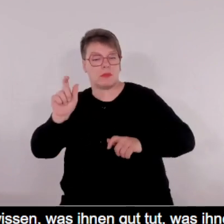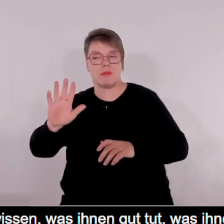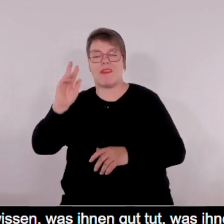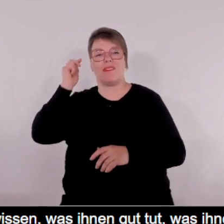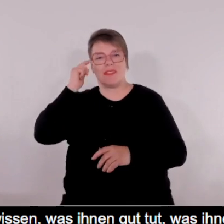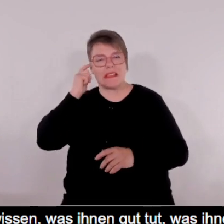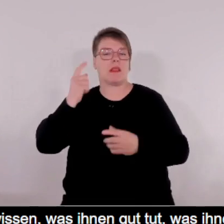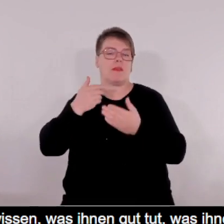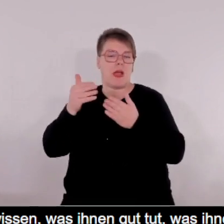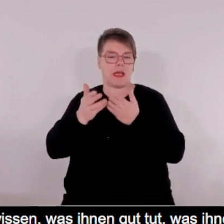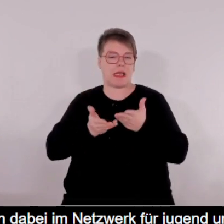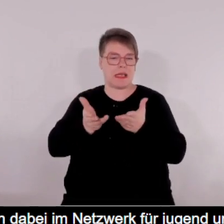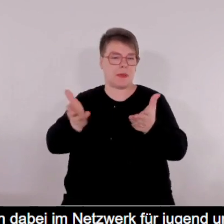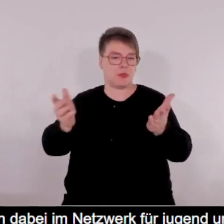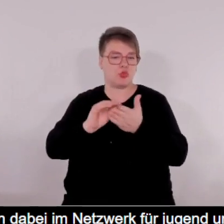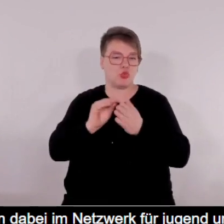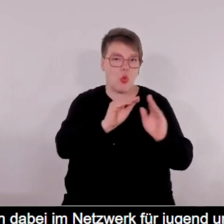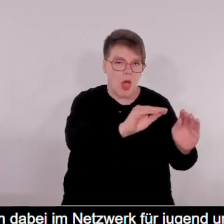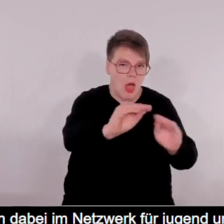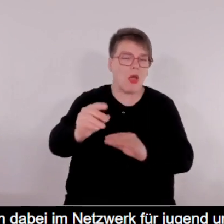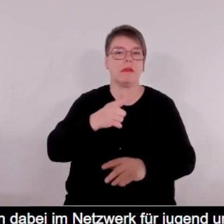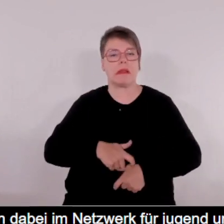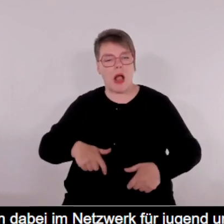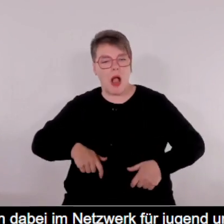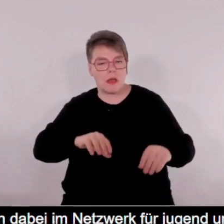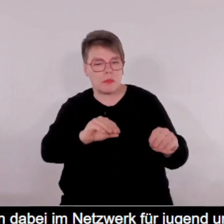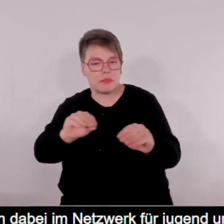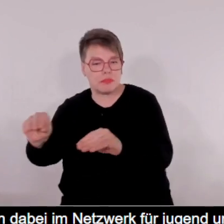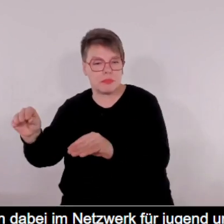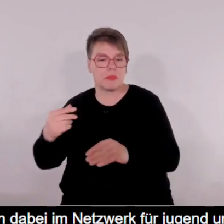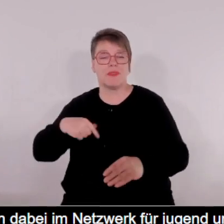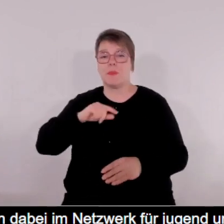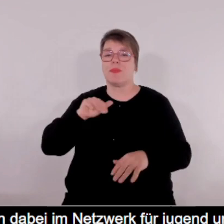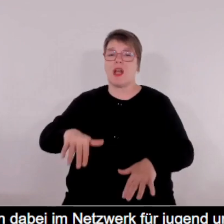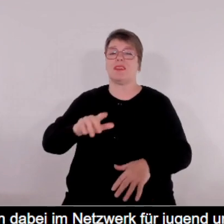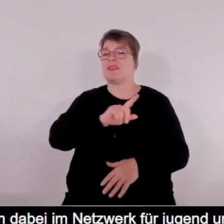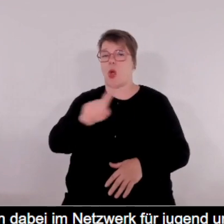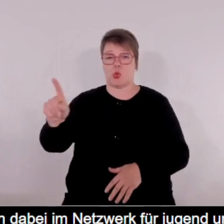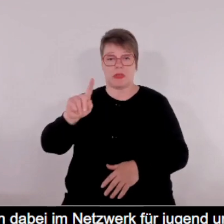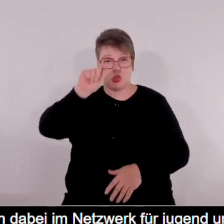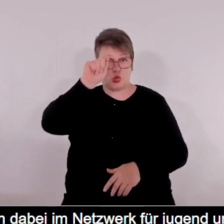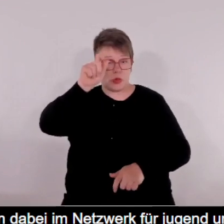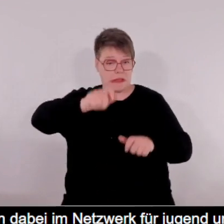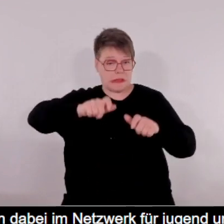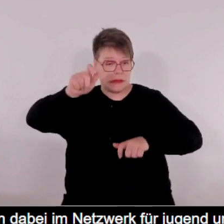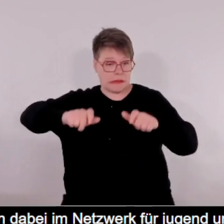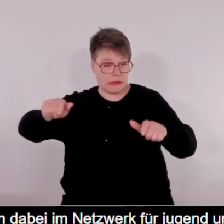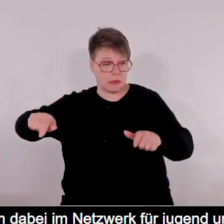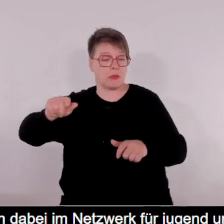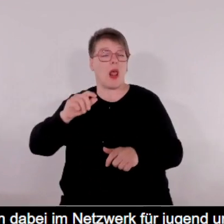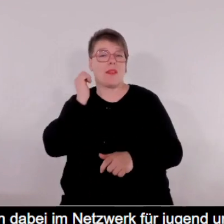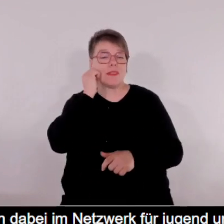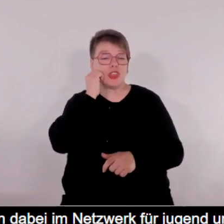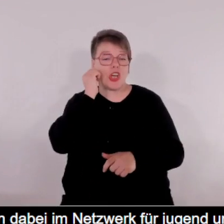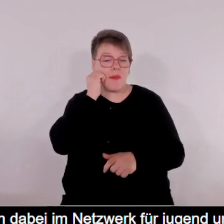Land gehen. Das sind tolle Multiplikatoren, tolle junge Frauen und Männer, die ihr ganzes Wissen eben dann auch in Bayern preisgeben.